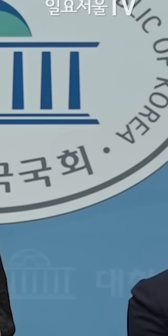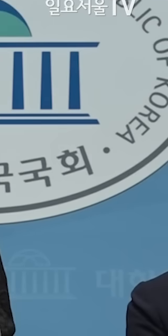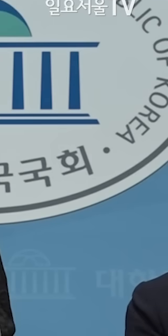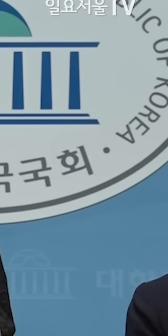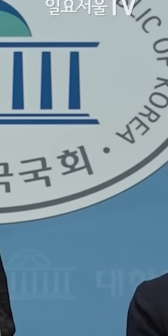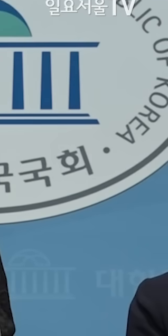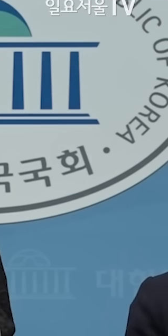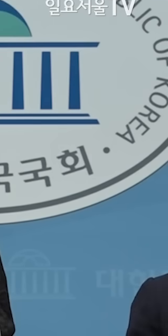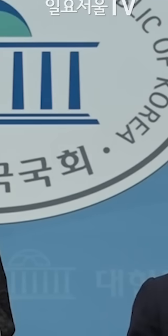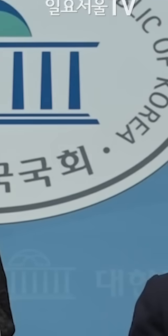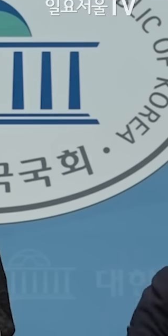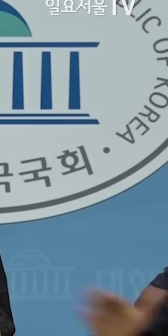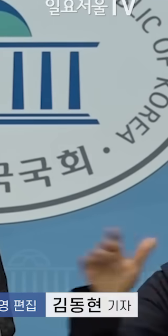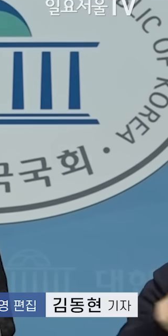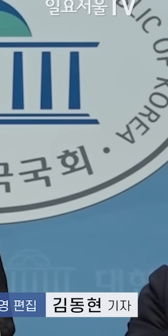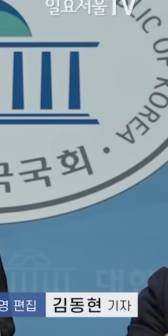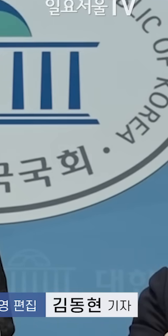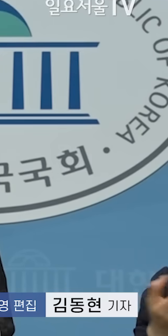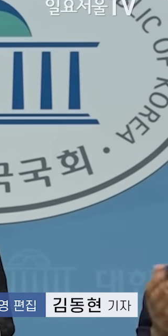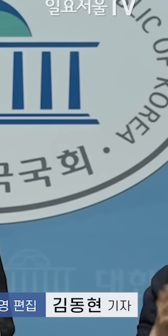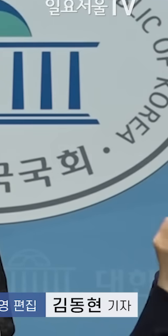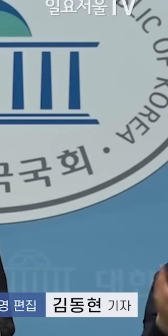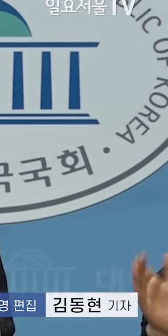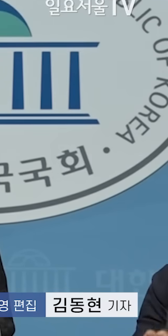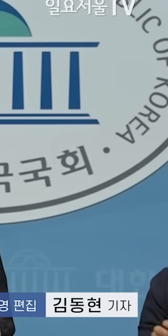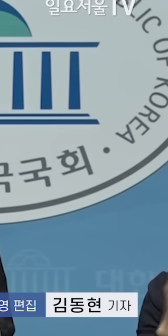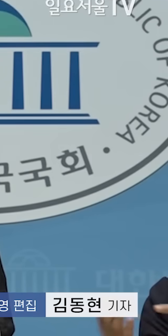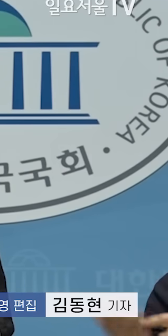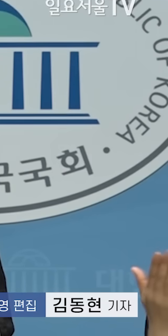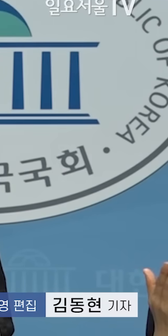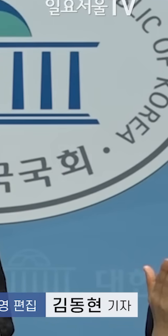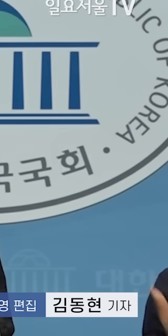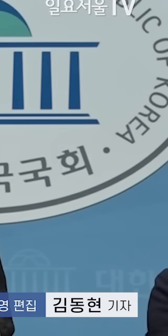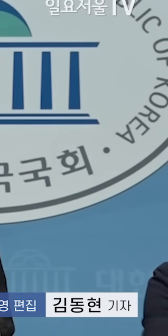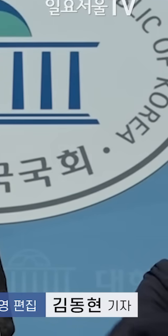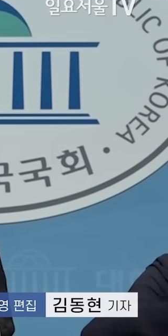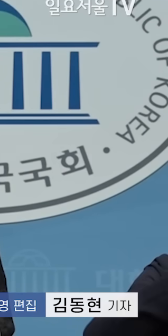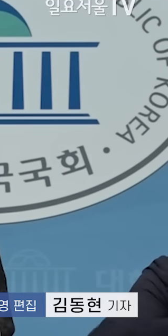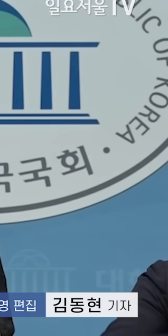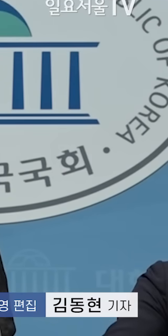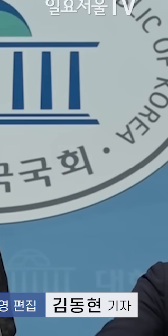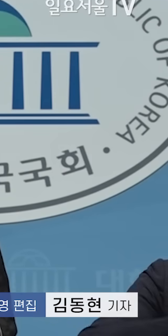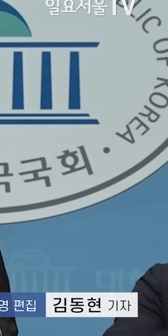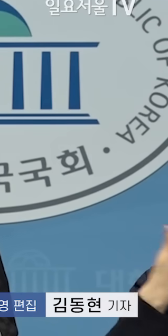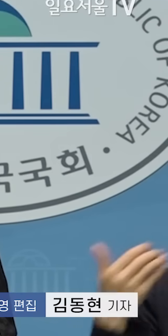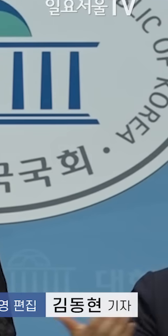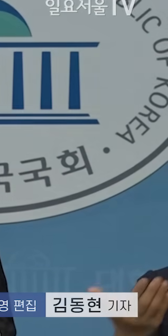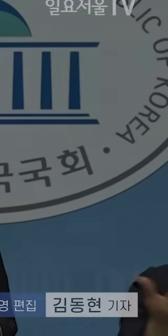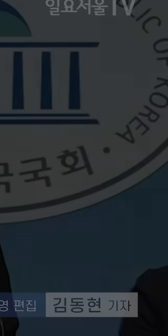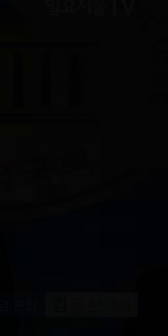척결돼야 할 자들이 개혁을 외치는 언어 도단 투표로 심판합시다 들어주셔서 감사합니다